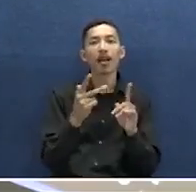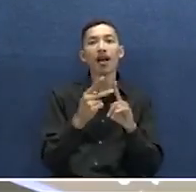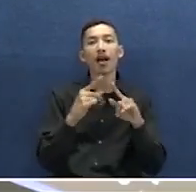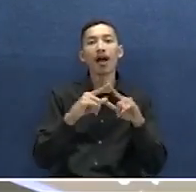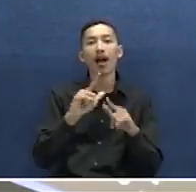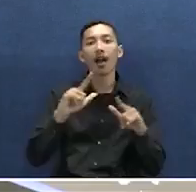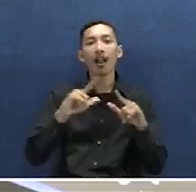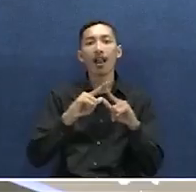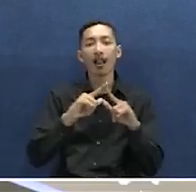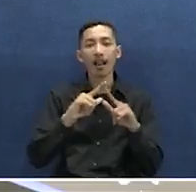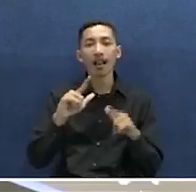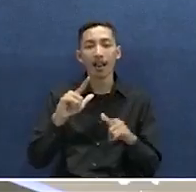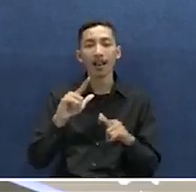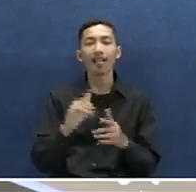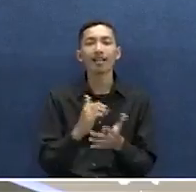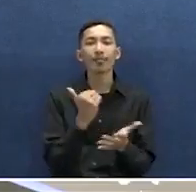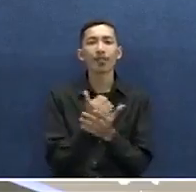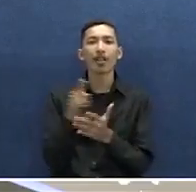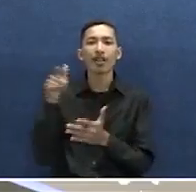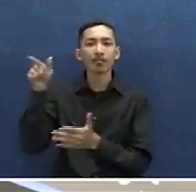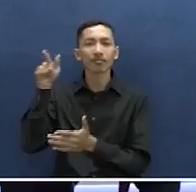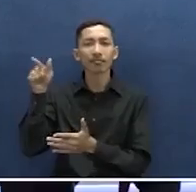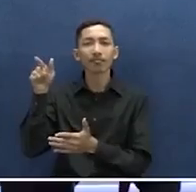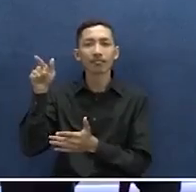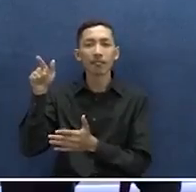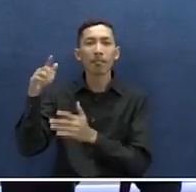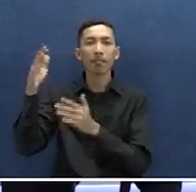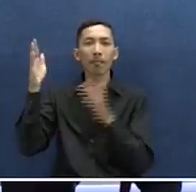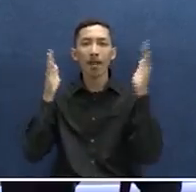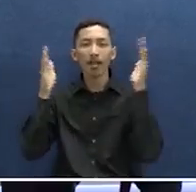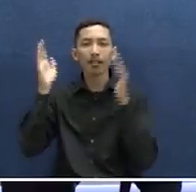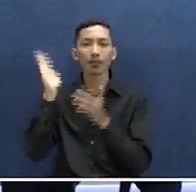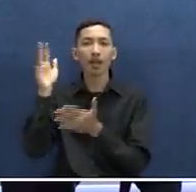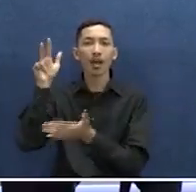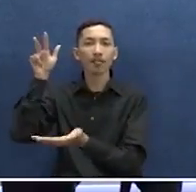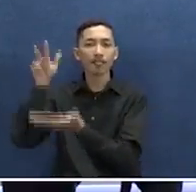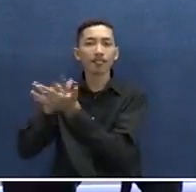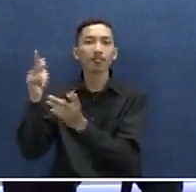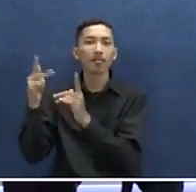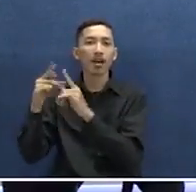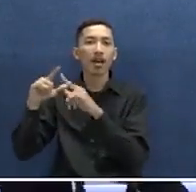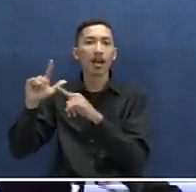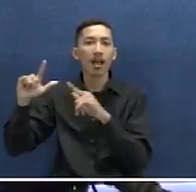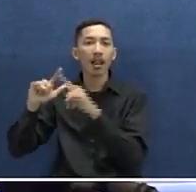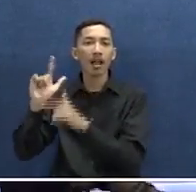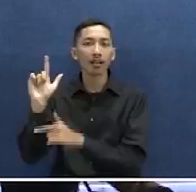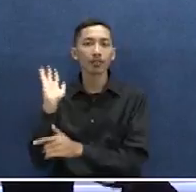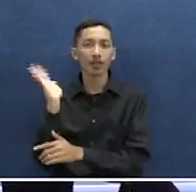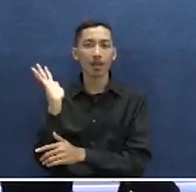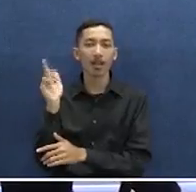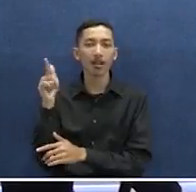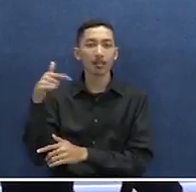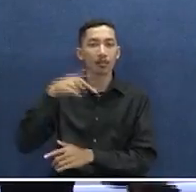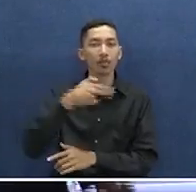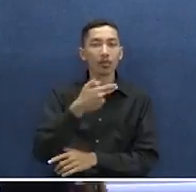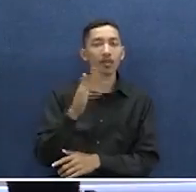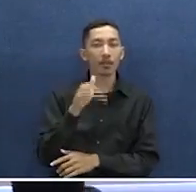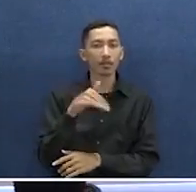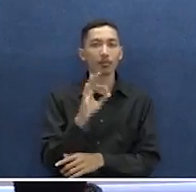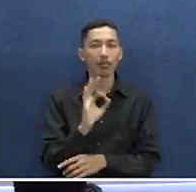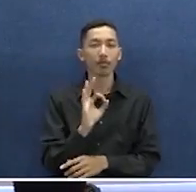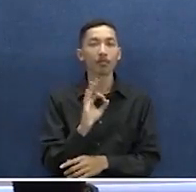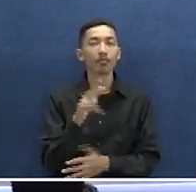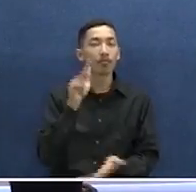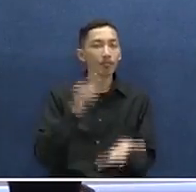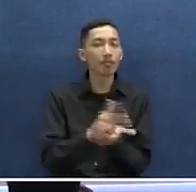kalau di Malaysia sih udah halal duluan ya bik Stefan ini mungkin yang belum aku jelasin tadi bukan hanya di Indonesia beliau ini punya cafenya tapi